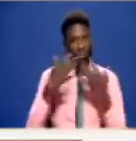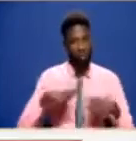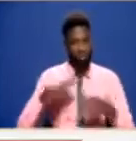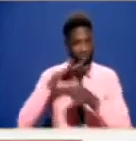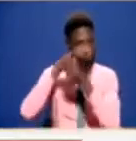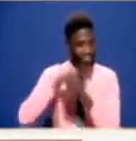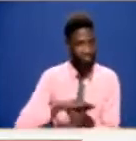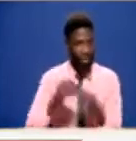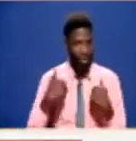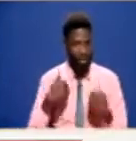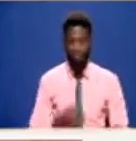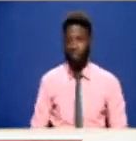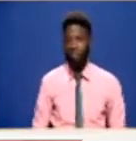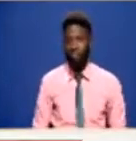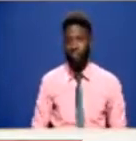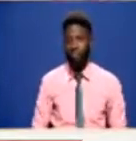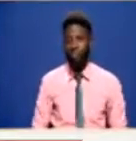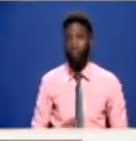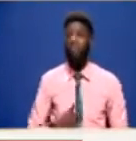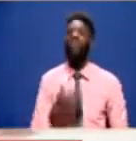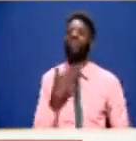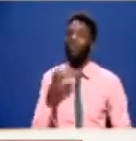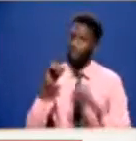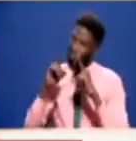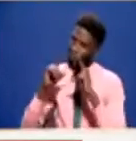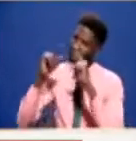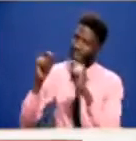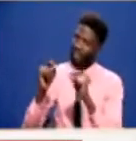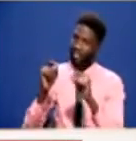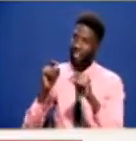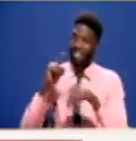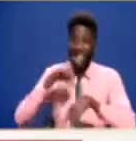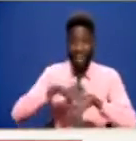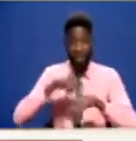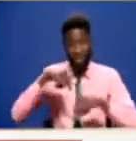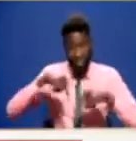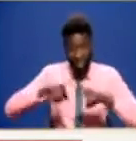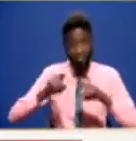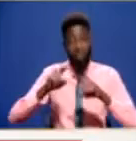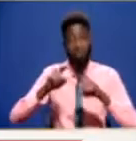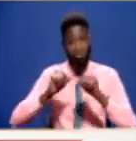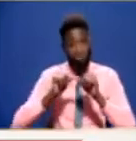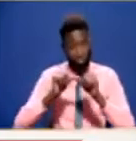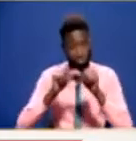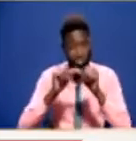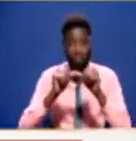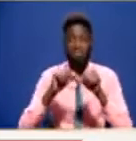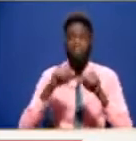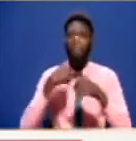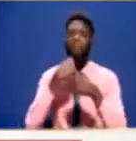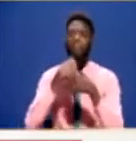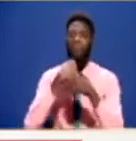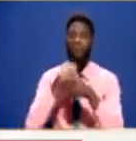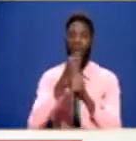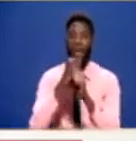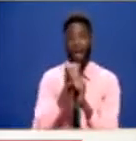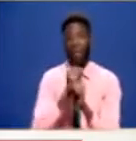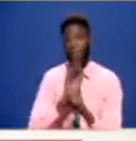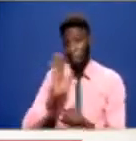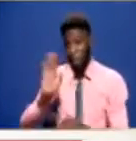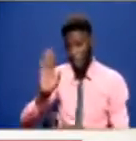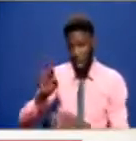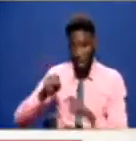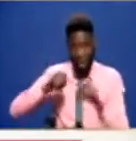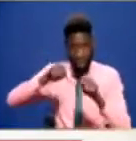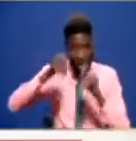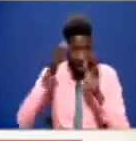And I would also like to say that as you move and you put together your managers and